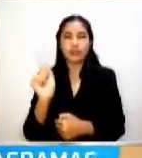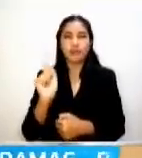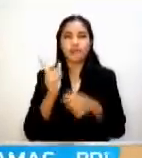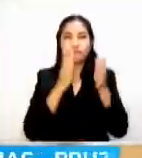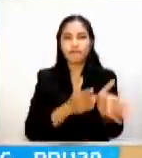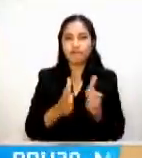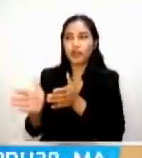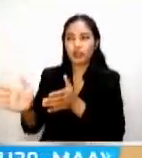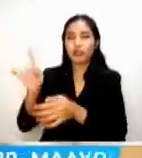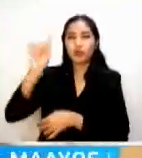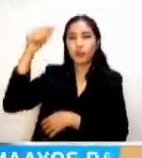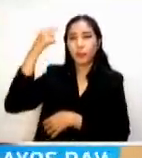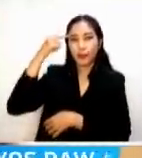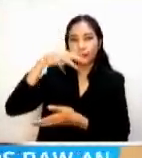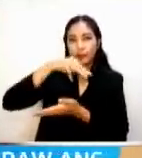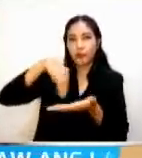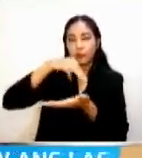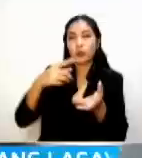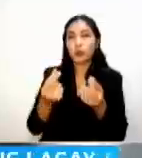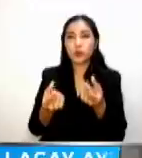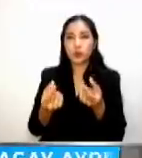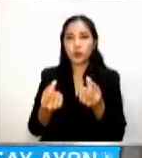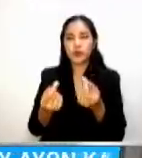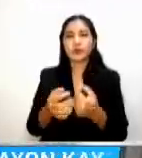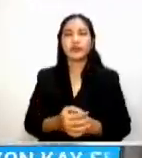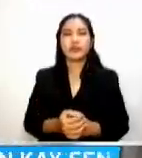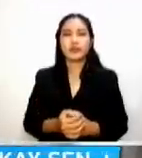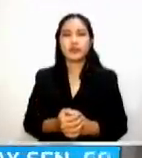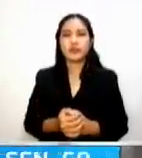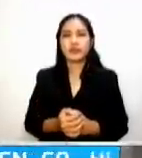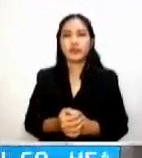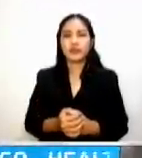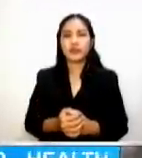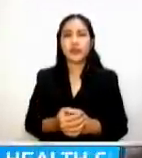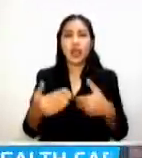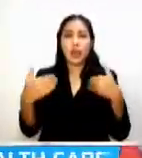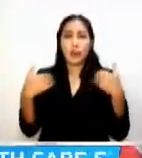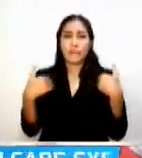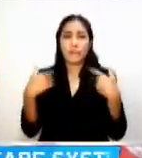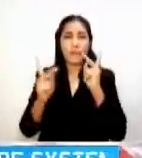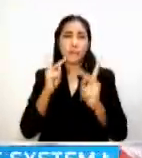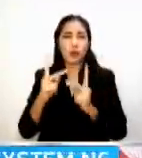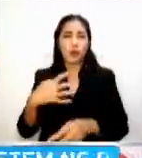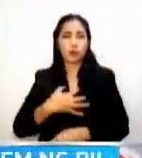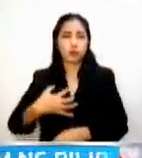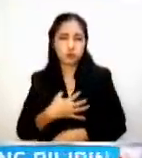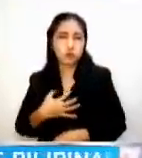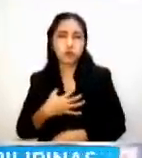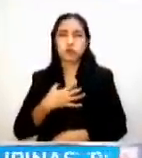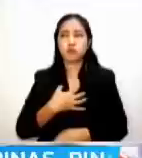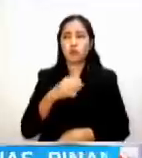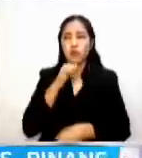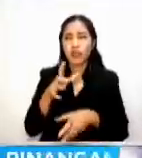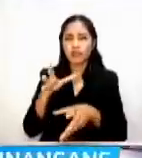sa Mandaluyong? Kaya parang kasi, diba, may mga nagre-reklamo pa rin na hindi pa rin nakakakuha ng tama